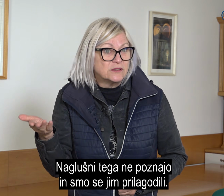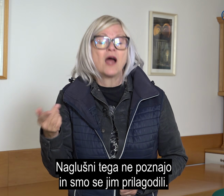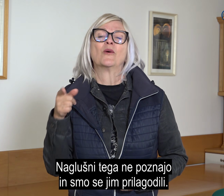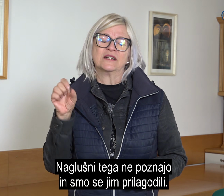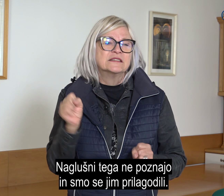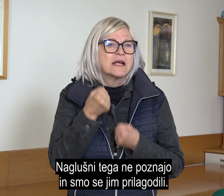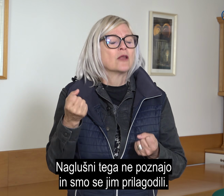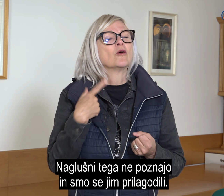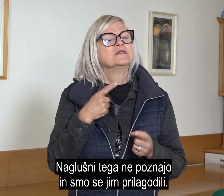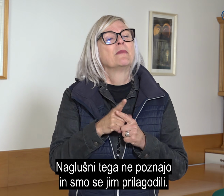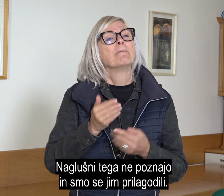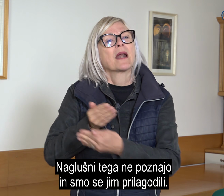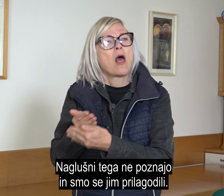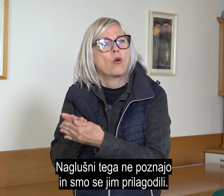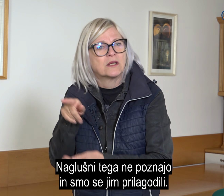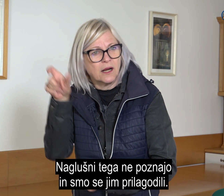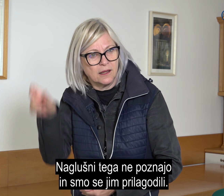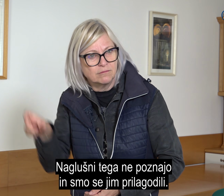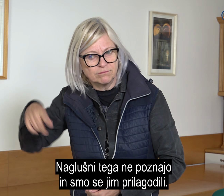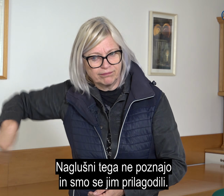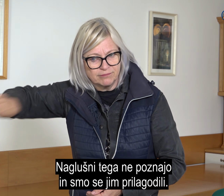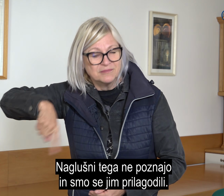Naglušni tega ne poznajo in smo se jim prilagodili.